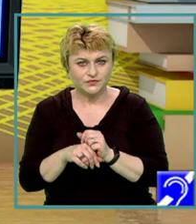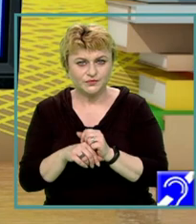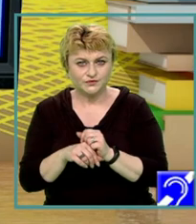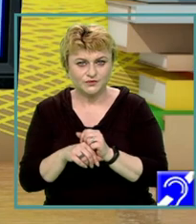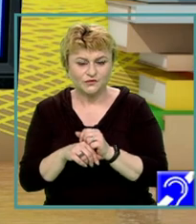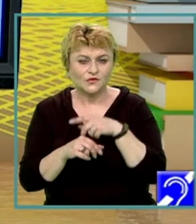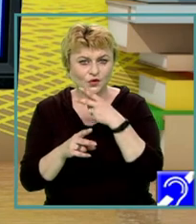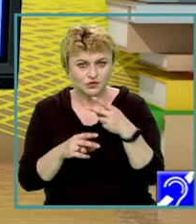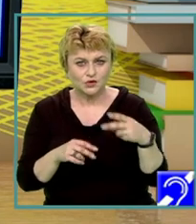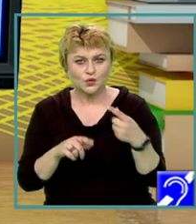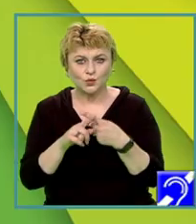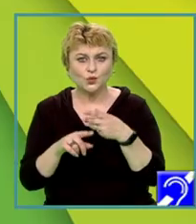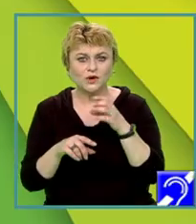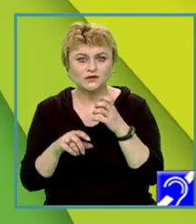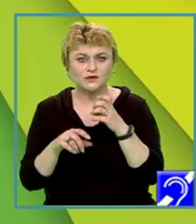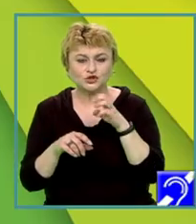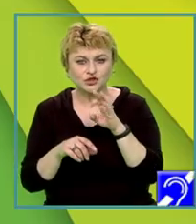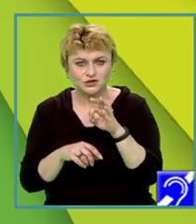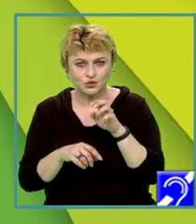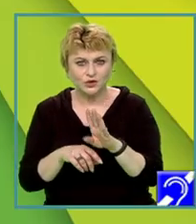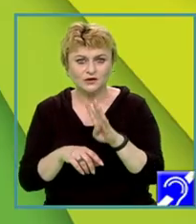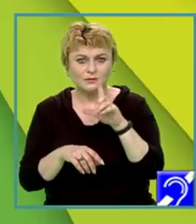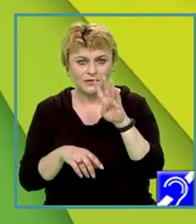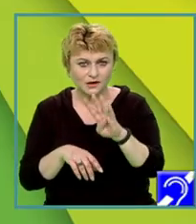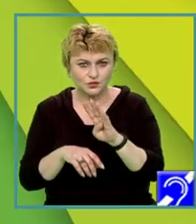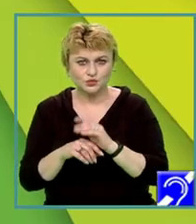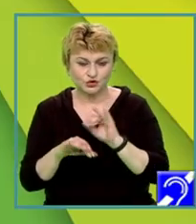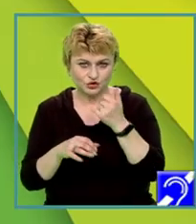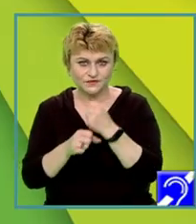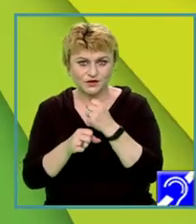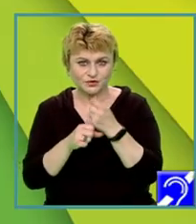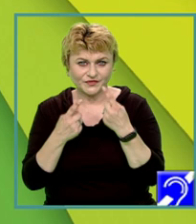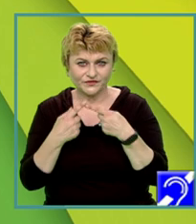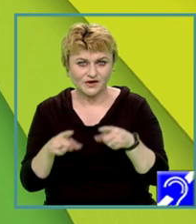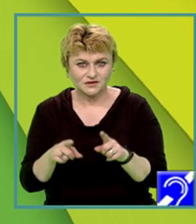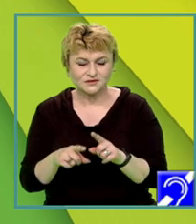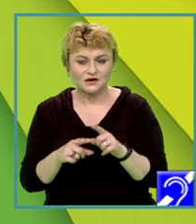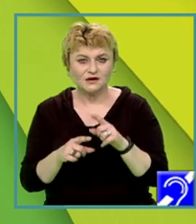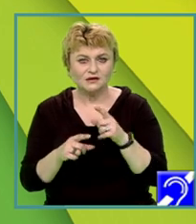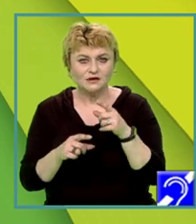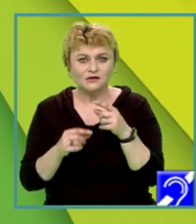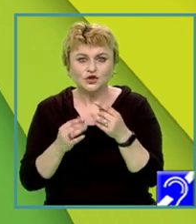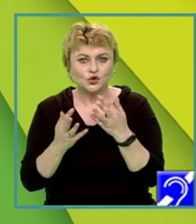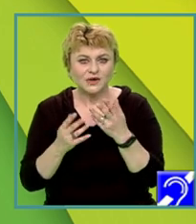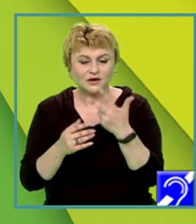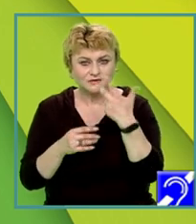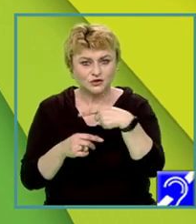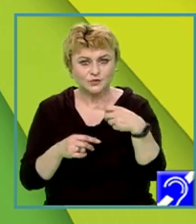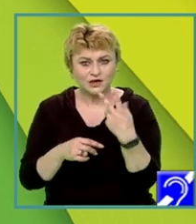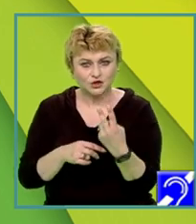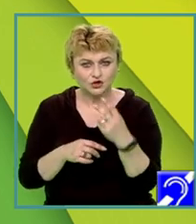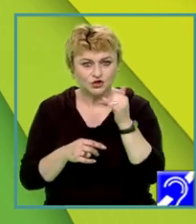continuând cu exercițiul patru în care ne cere să efectuăm diferența dintre numerele 3 supra 2 și